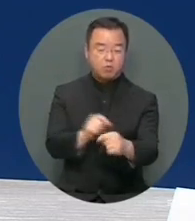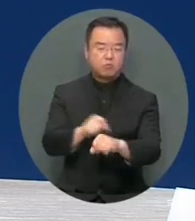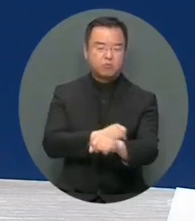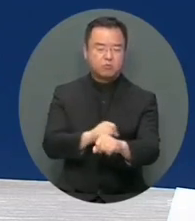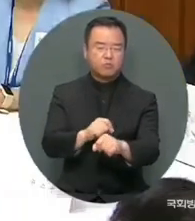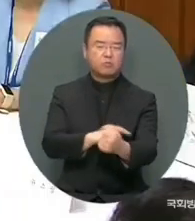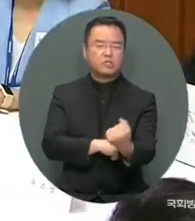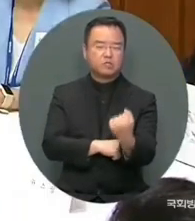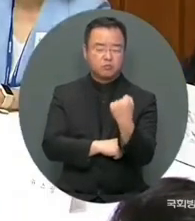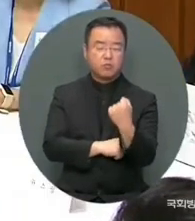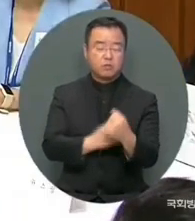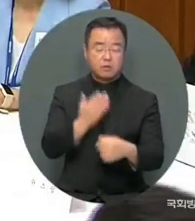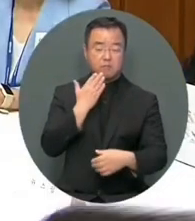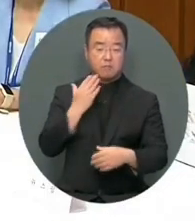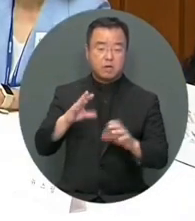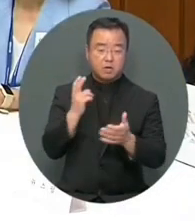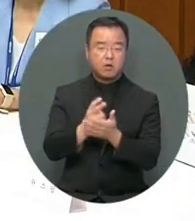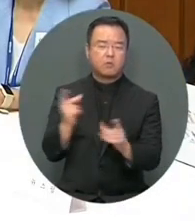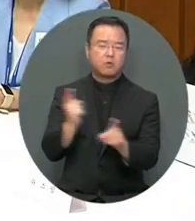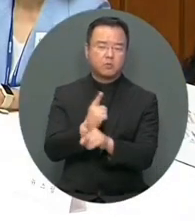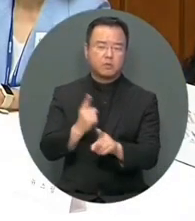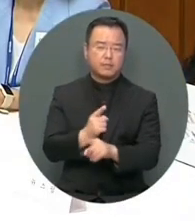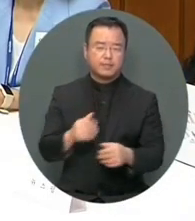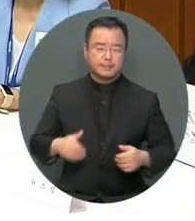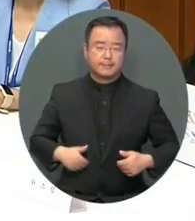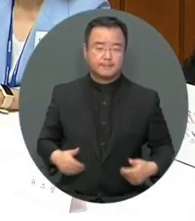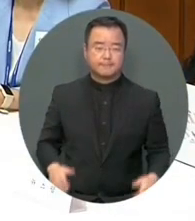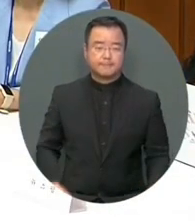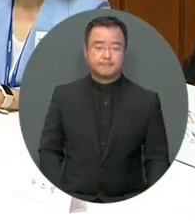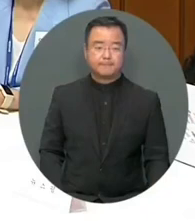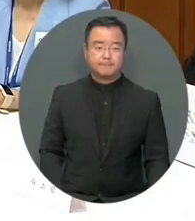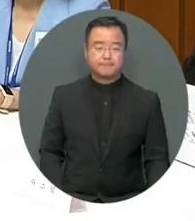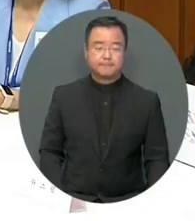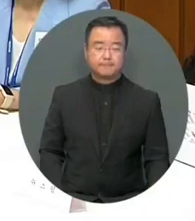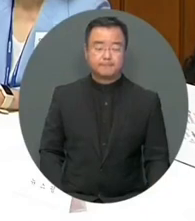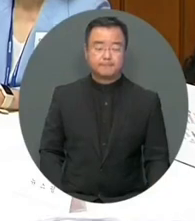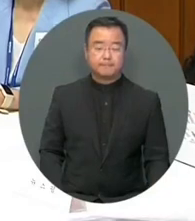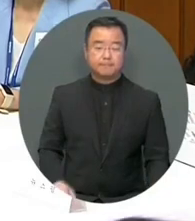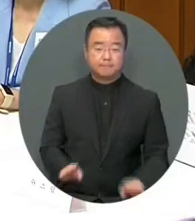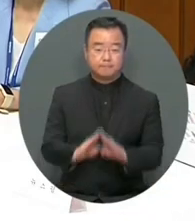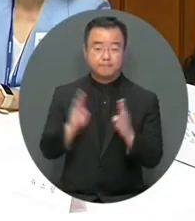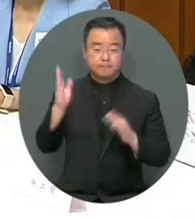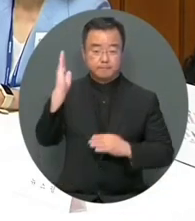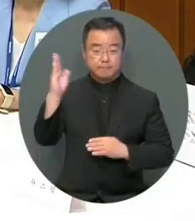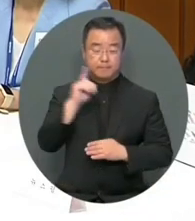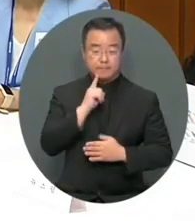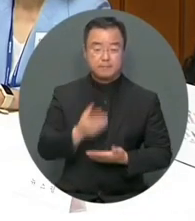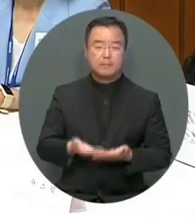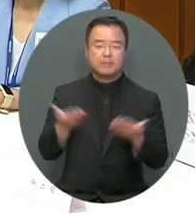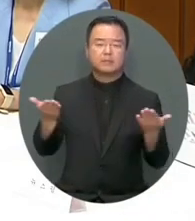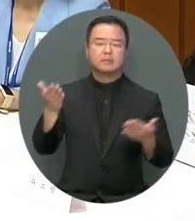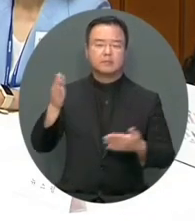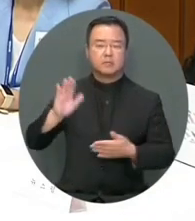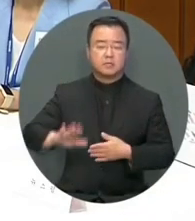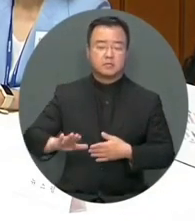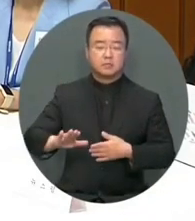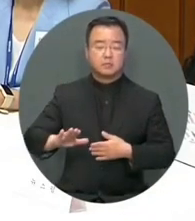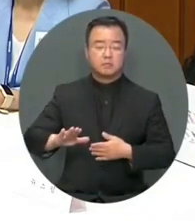그래서도 개헌이 시급하다고 생각합니다. 아까 모두 발언에서 말씀드렸지만 이제